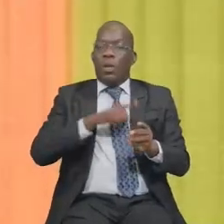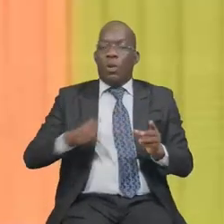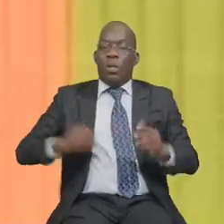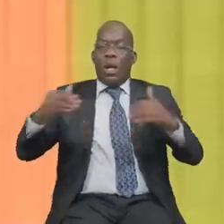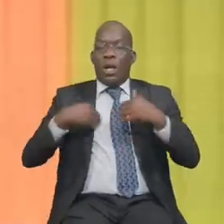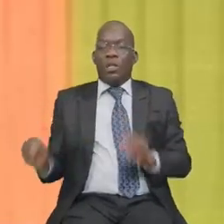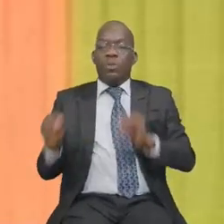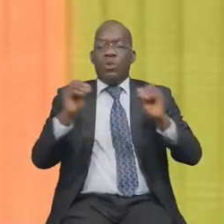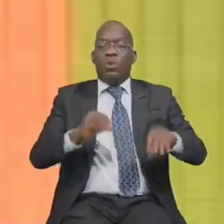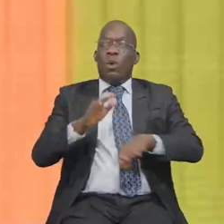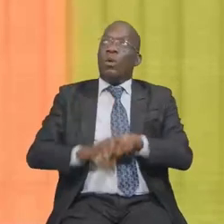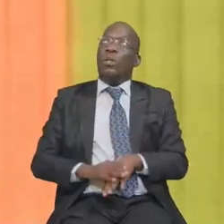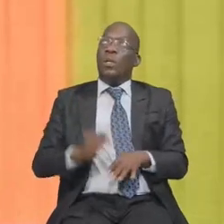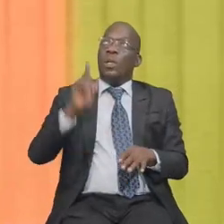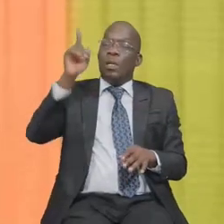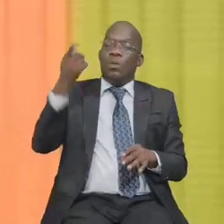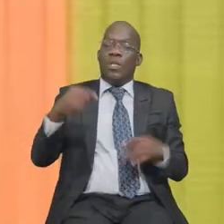nous tous.